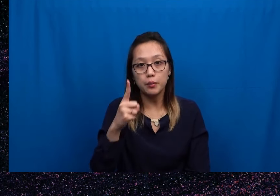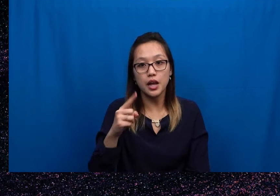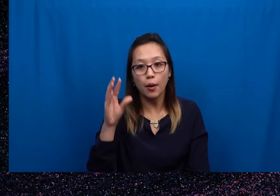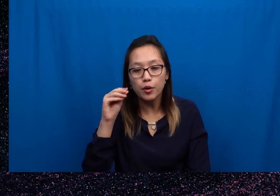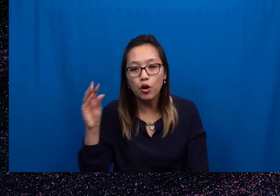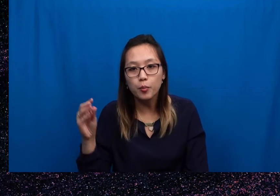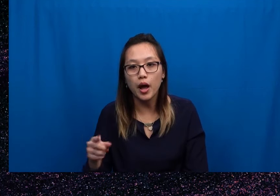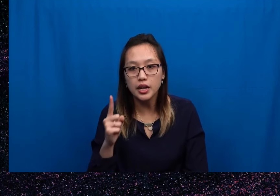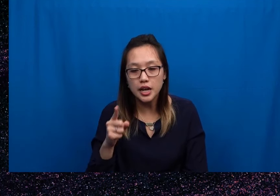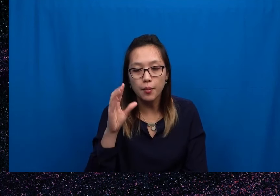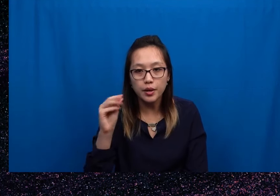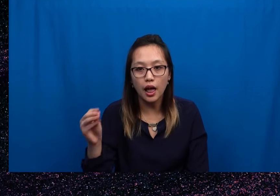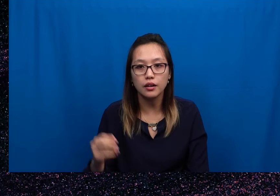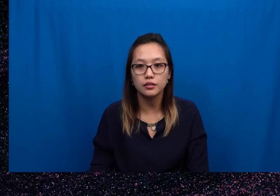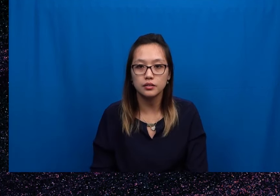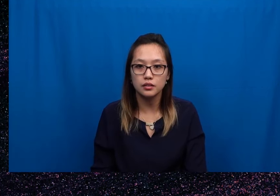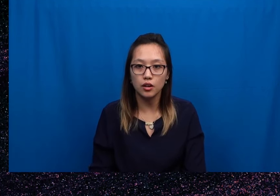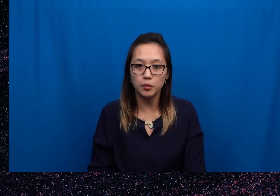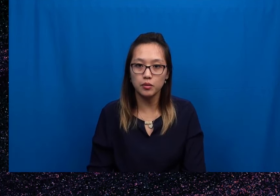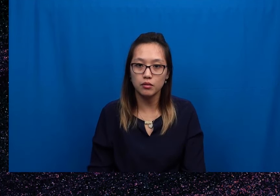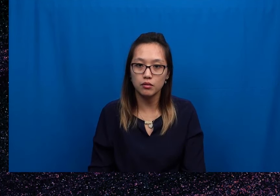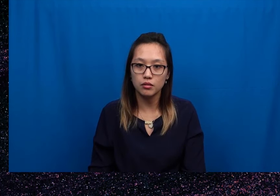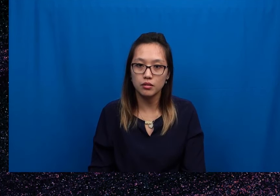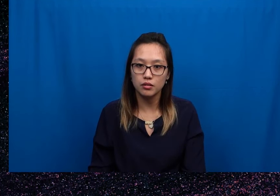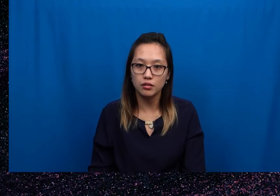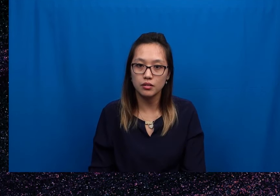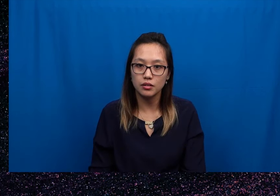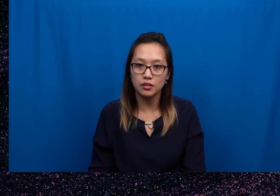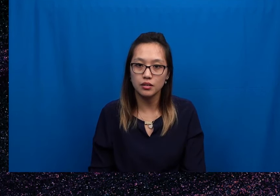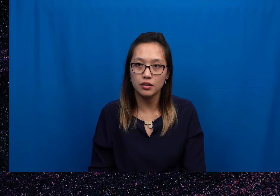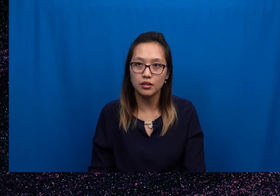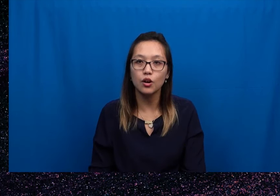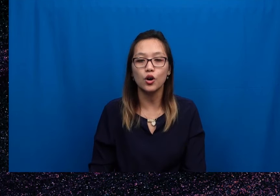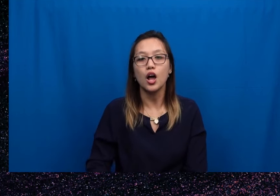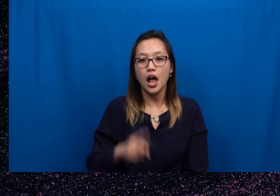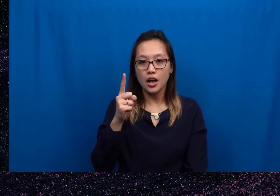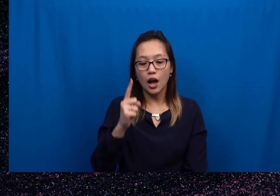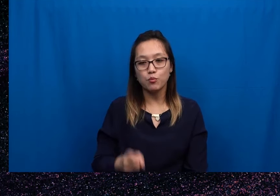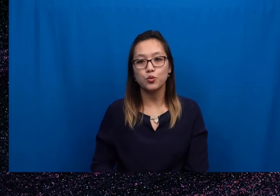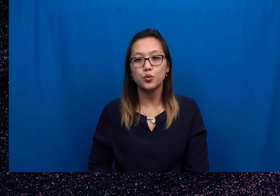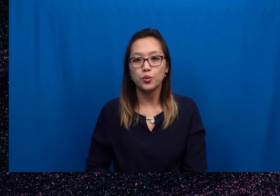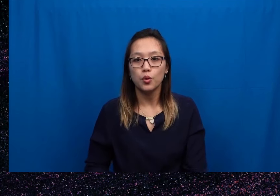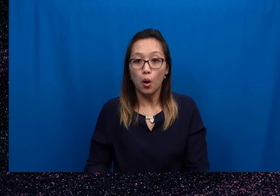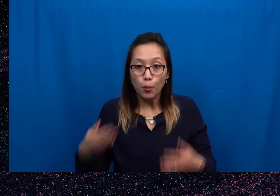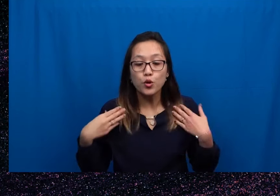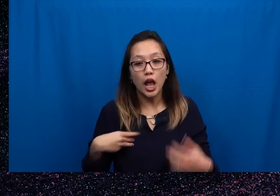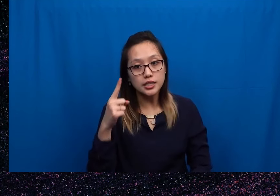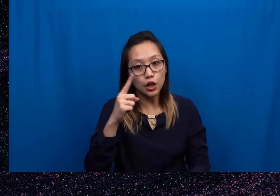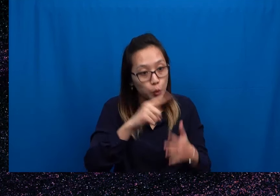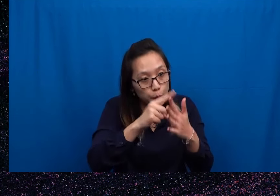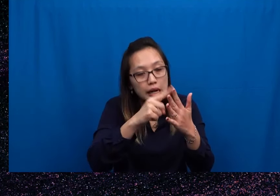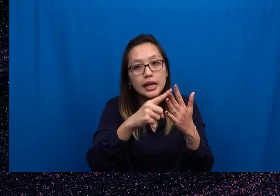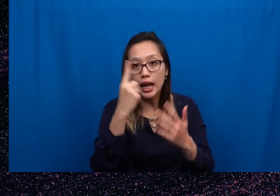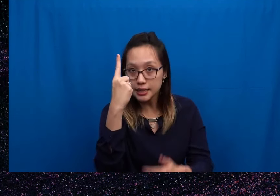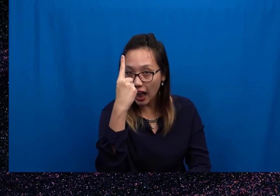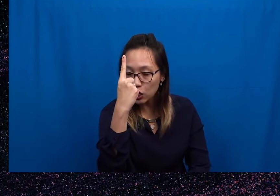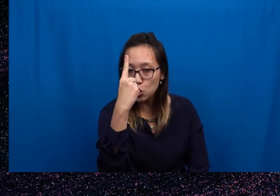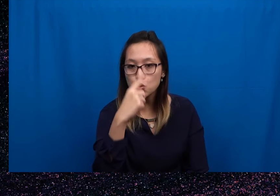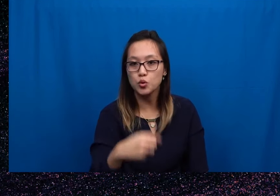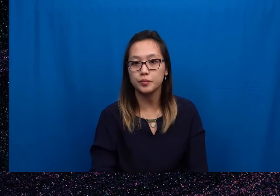atau kesempatanmu untuk membuat pilihan itu adalah selama kamu masih hidup. Pilihannya apa? Nanti kalau